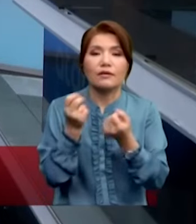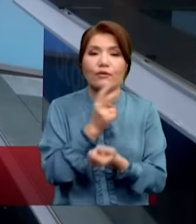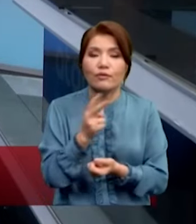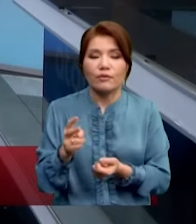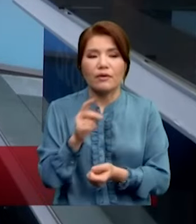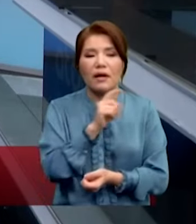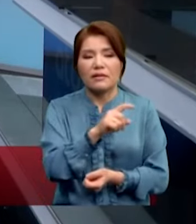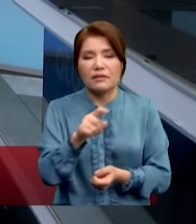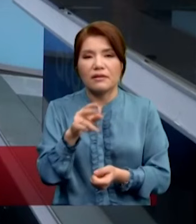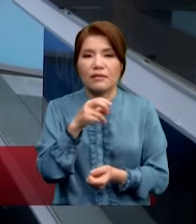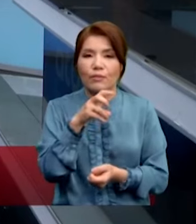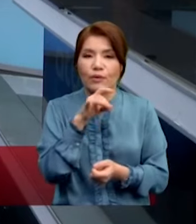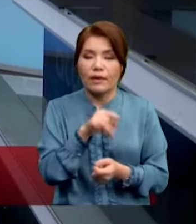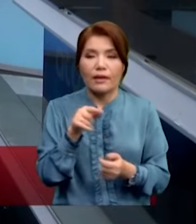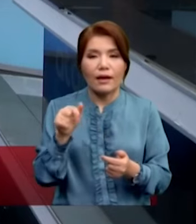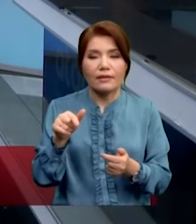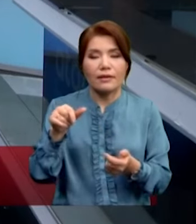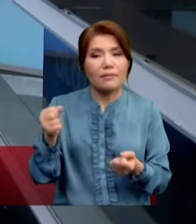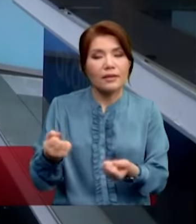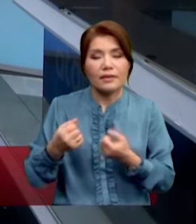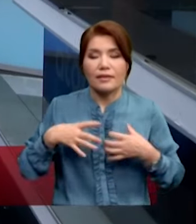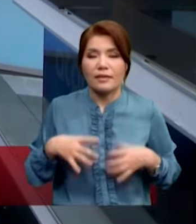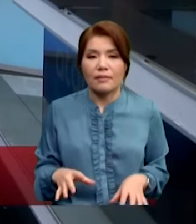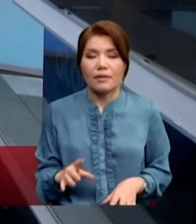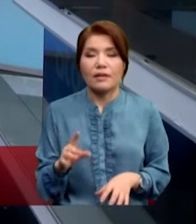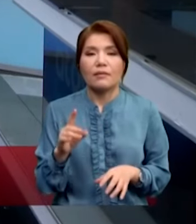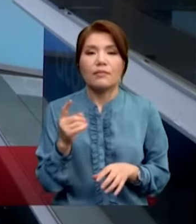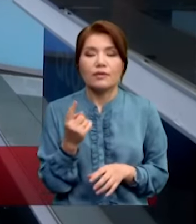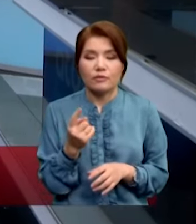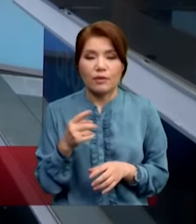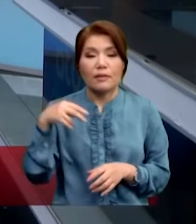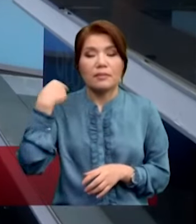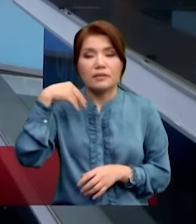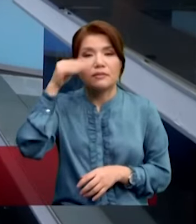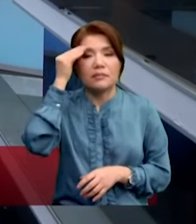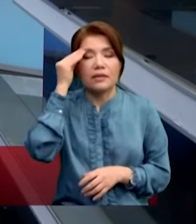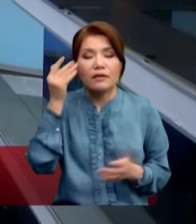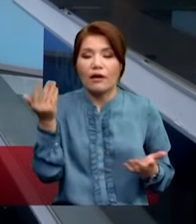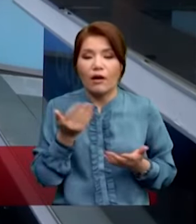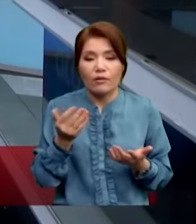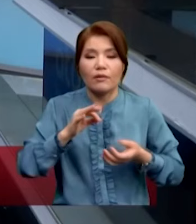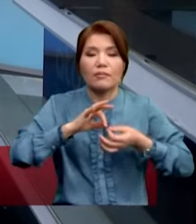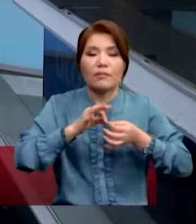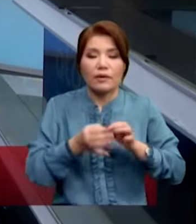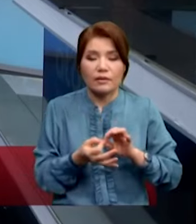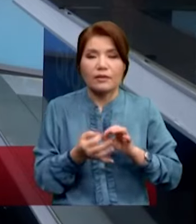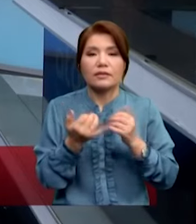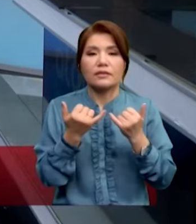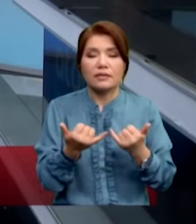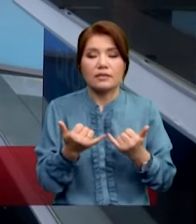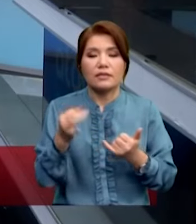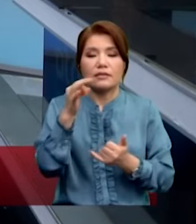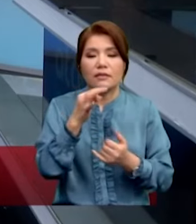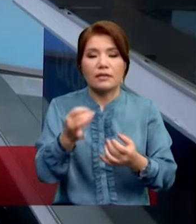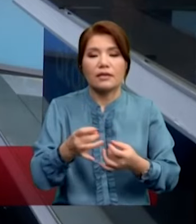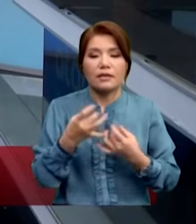некоторые от голоса воздержались и что думает о новом премьере президент. Обо всех подробностях с кулуаров парламента